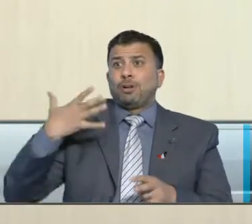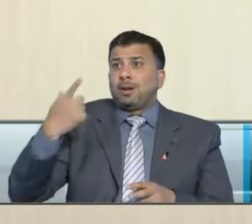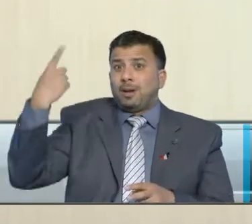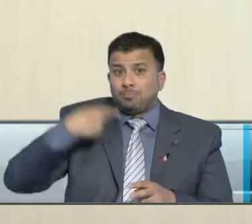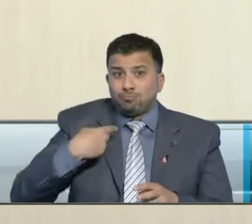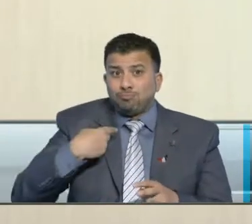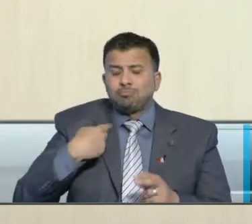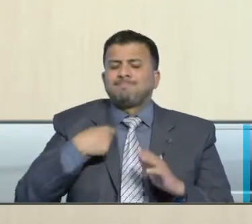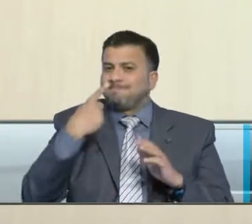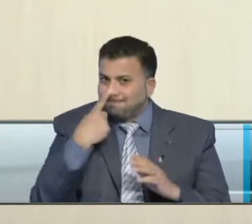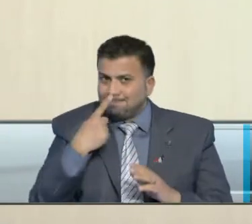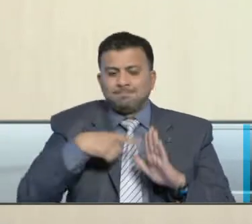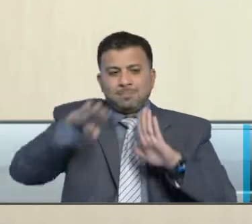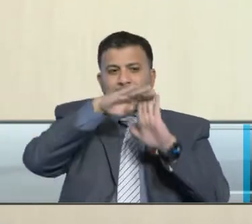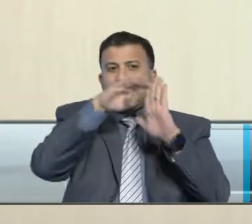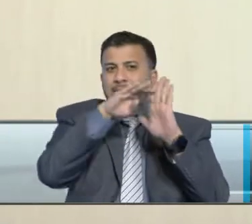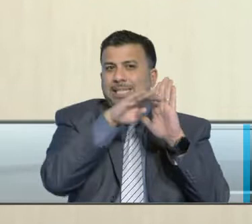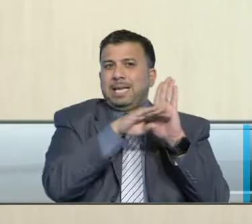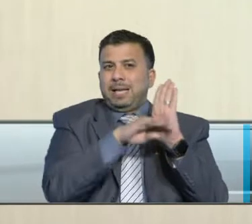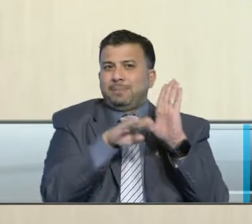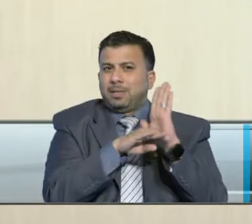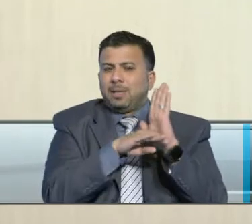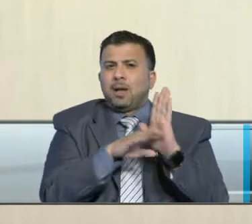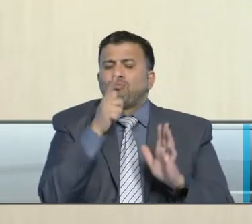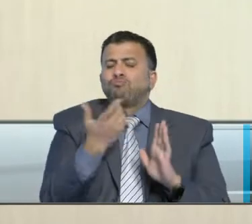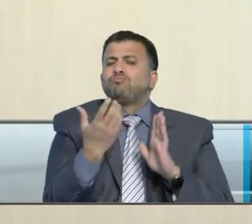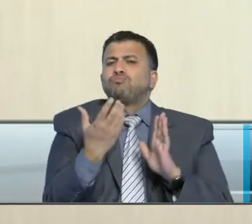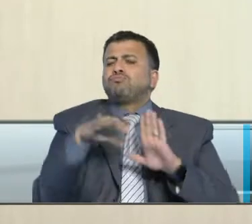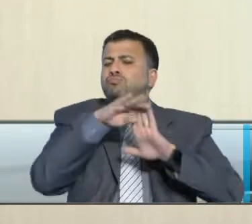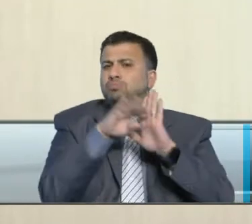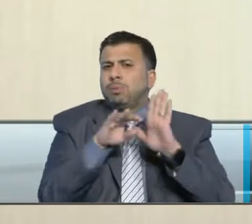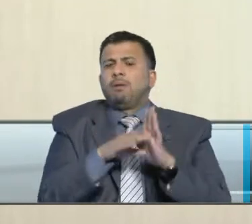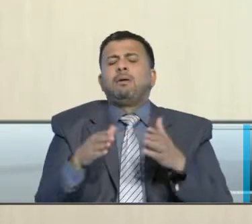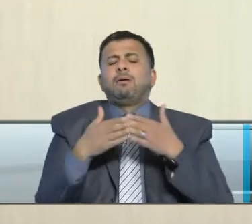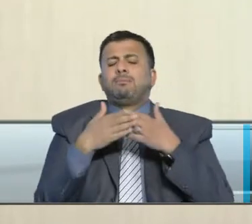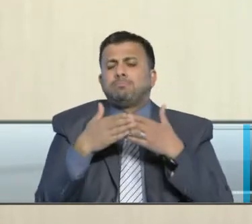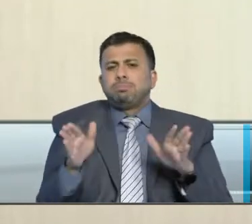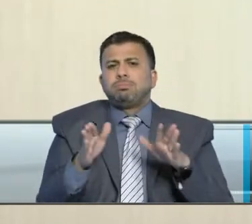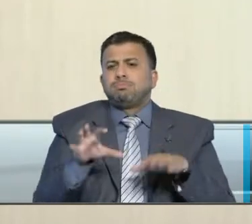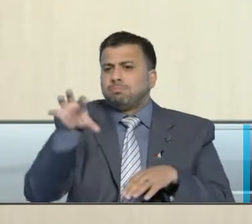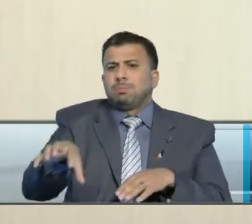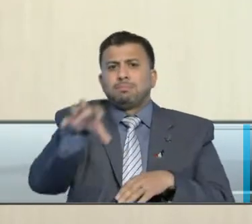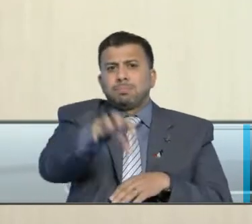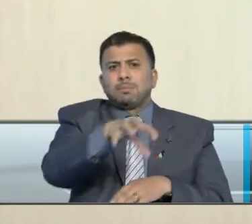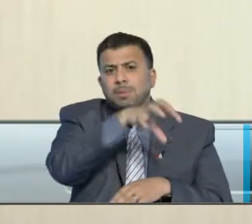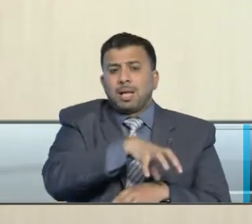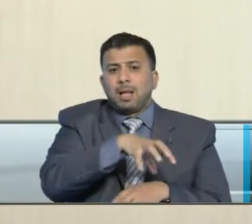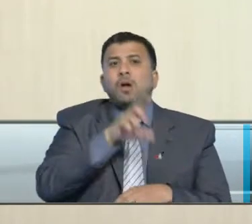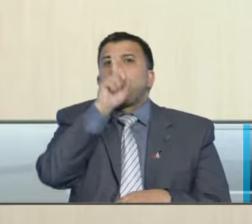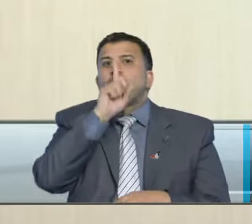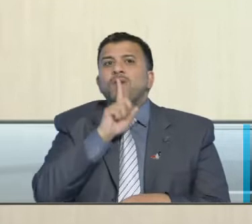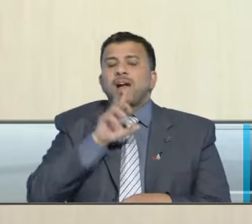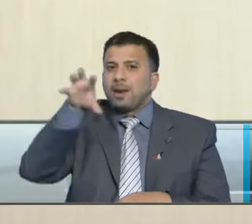ترتيب الإجراءات وتسهيل الإجراءات، ويمكن فتحنا عدة أماكن اللي هي في المنطقة